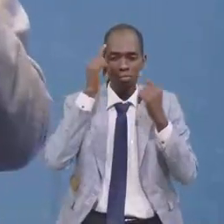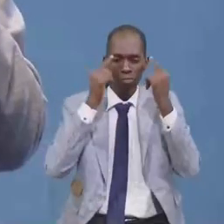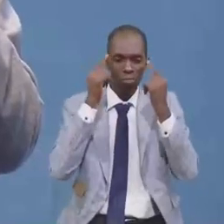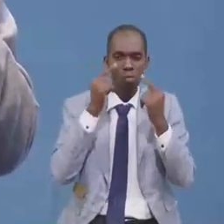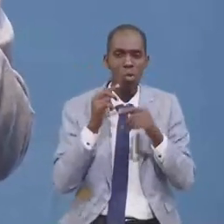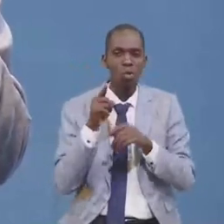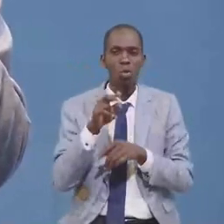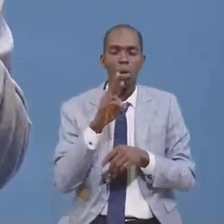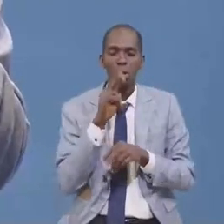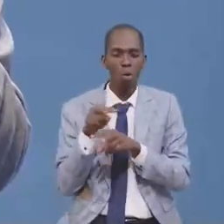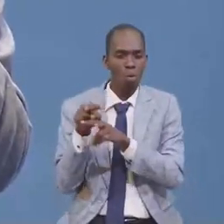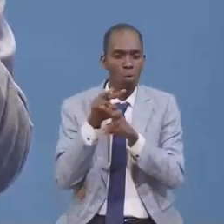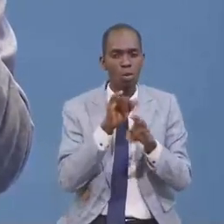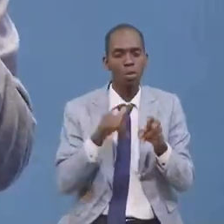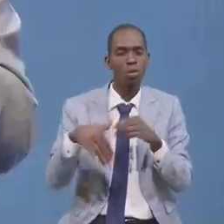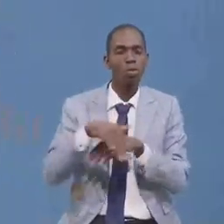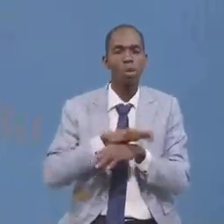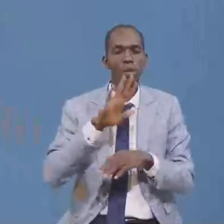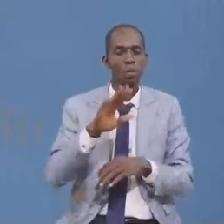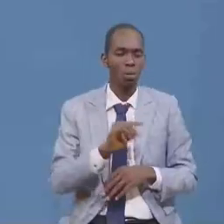Tu veilles sur tes consciences.